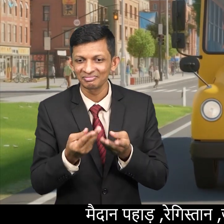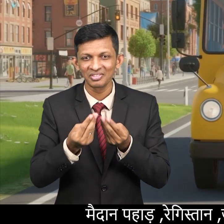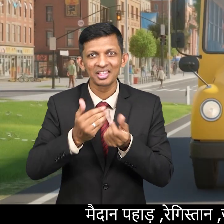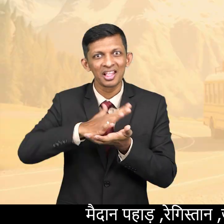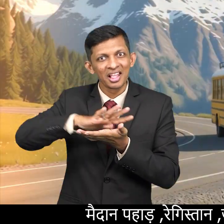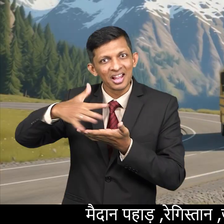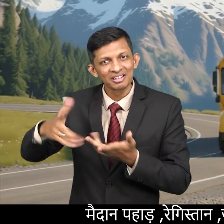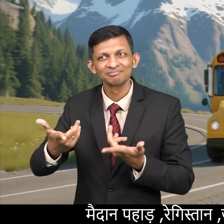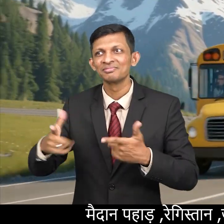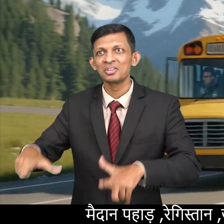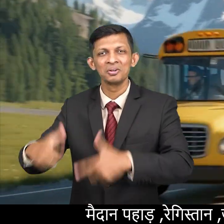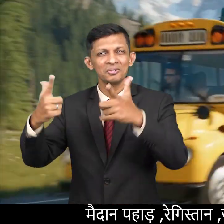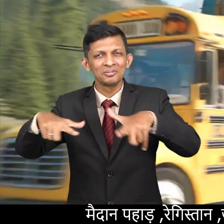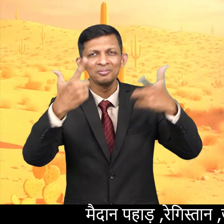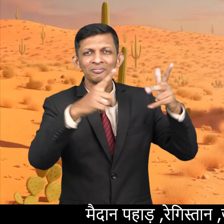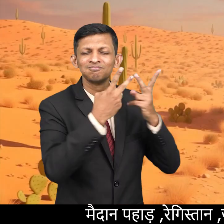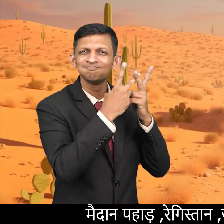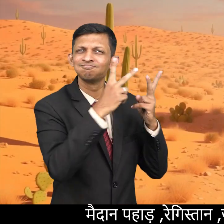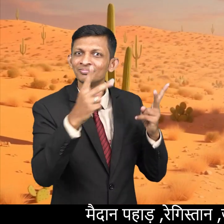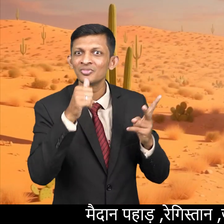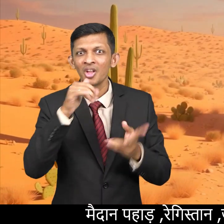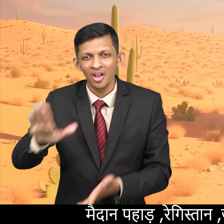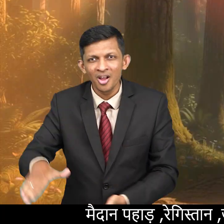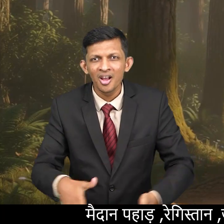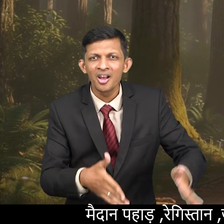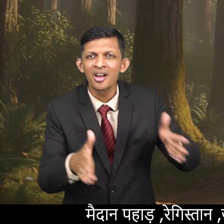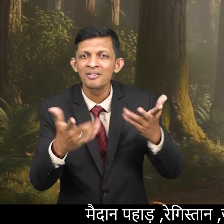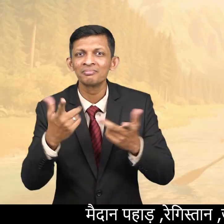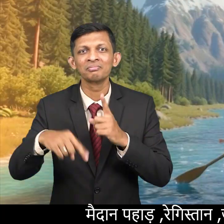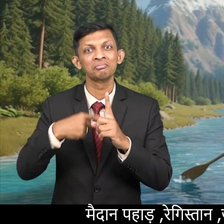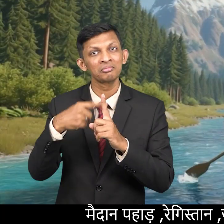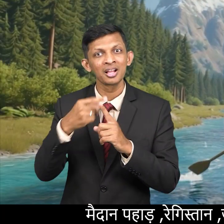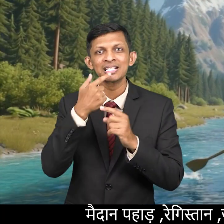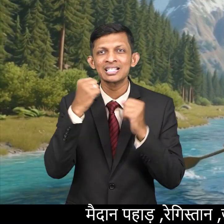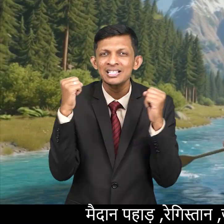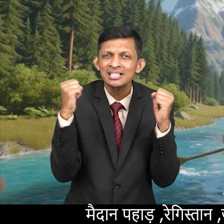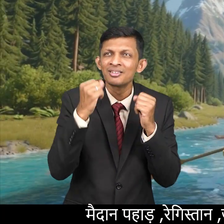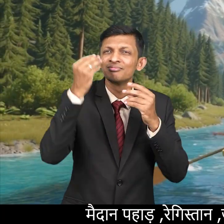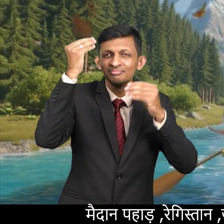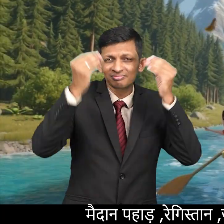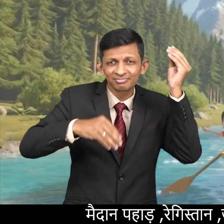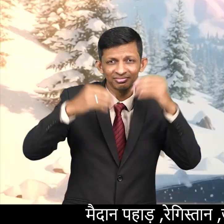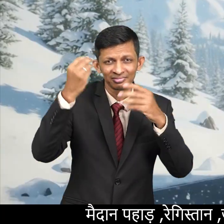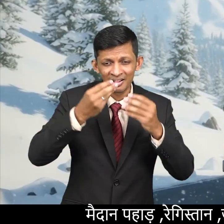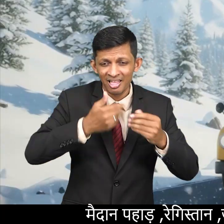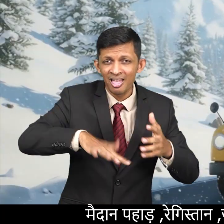मैदान, पहाड़, रेगिस्तान, जंगल, नदियां और यहाँ तक कि बर्फीले पहाड़।